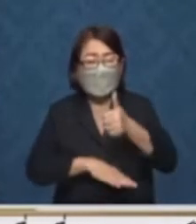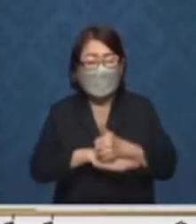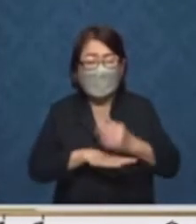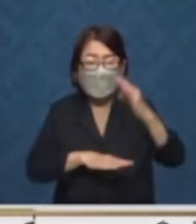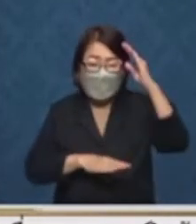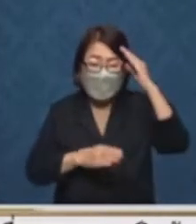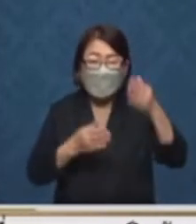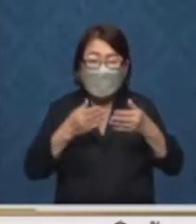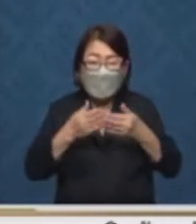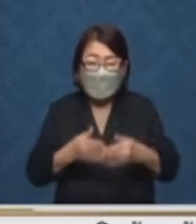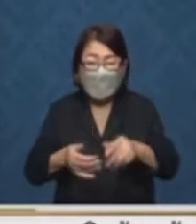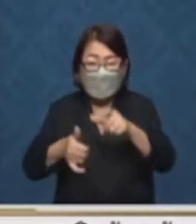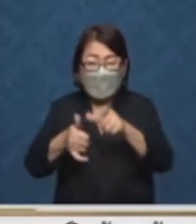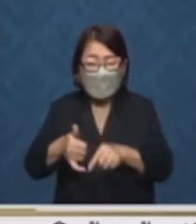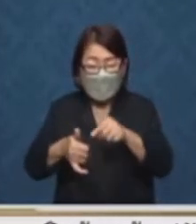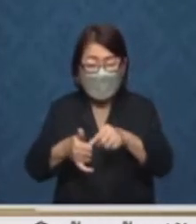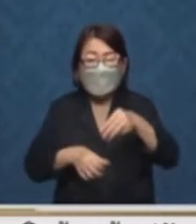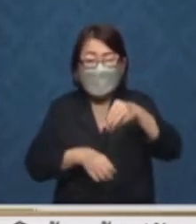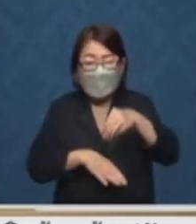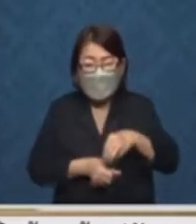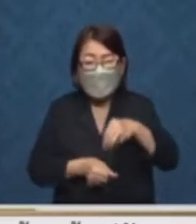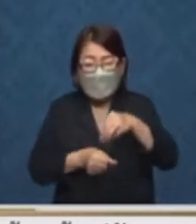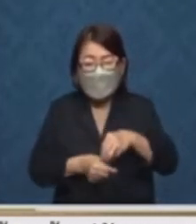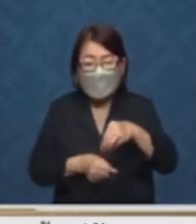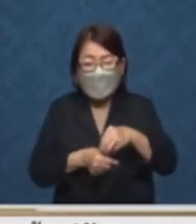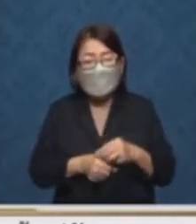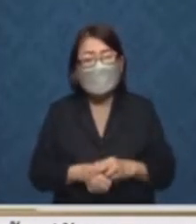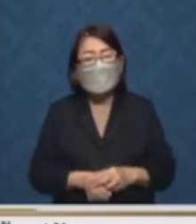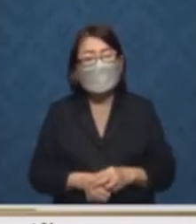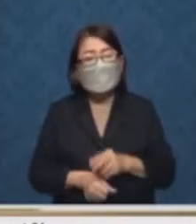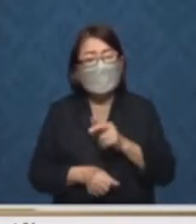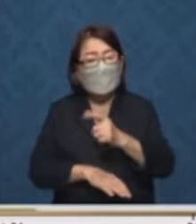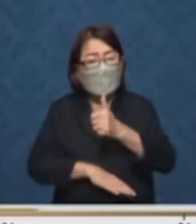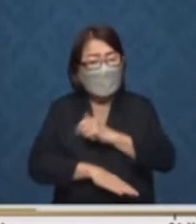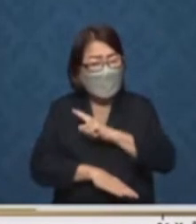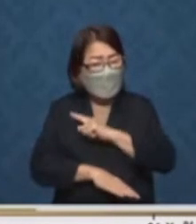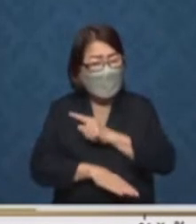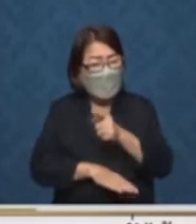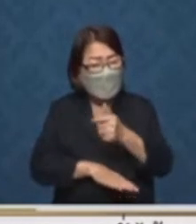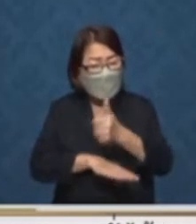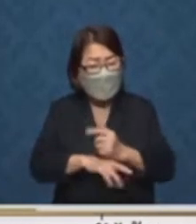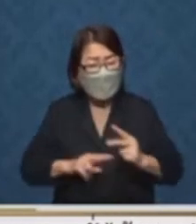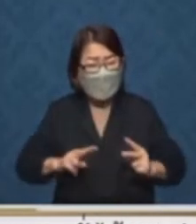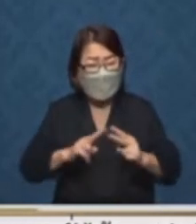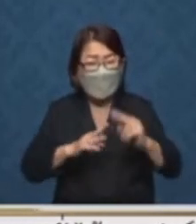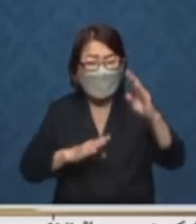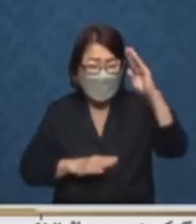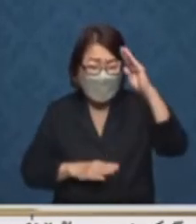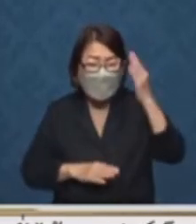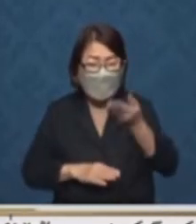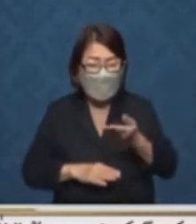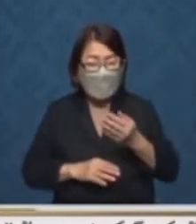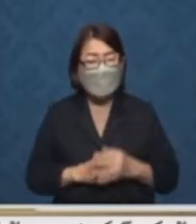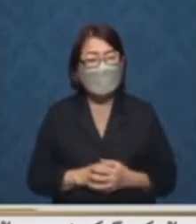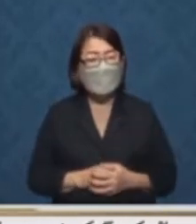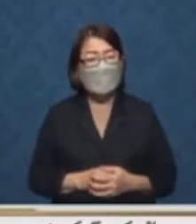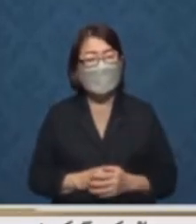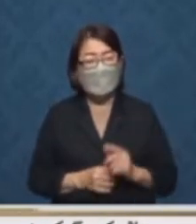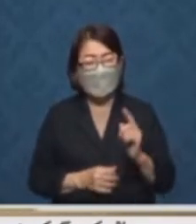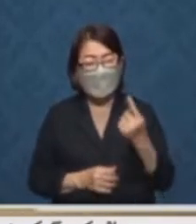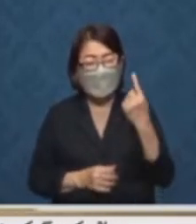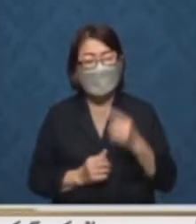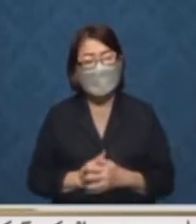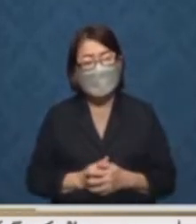ลเรือเอกเรือชัยเนี่ยเป็นผู้การทหารเรือเนี่ยท่านเป็นรัฐมนตรีกลาโหมด้วยอีกประเด็นหนึ่งครับการไป